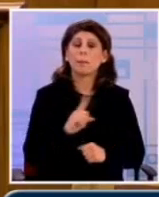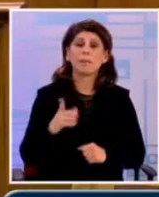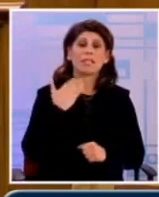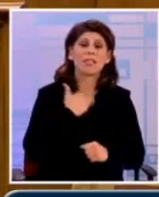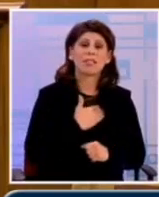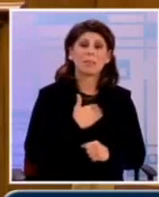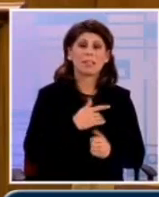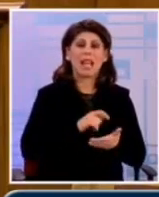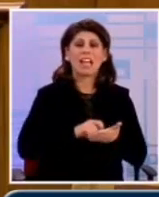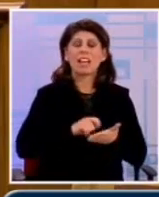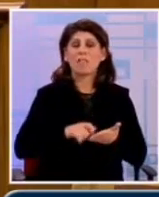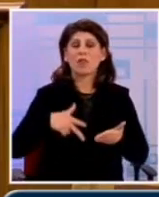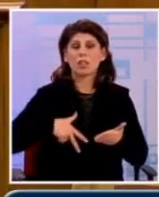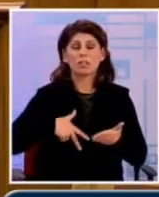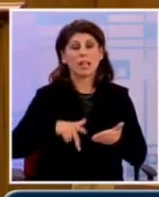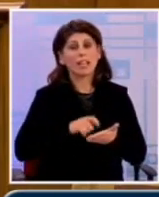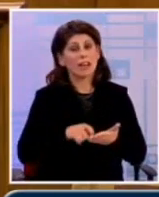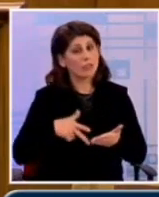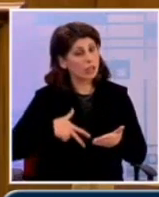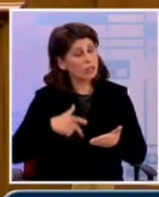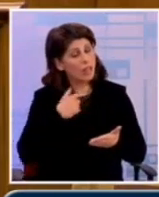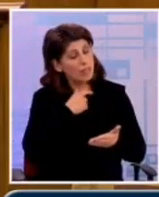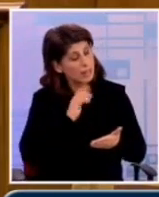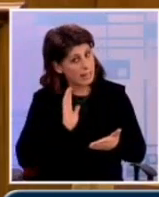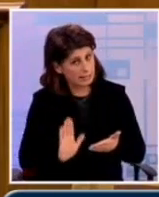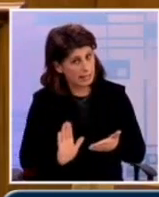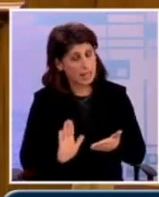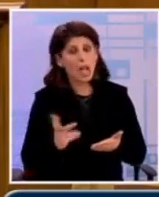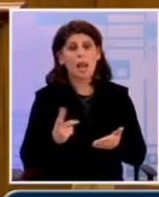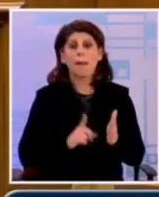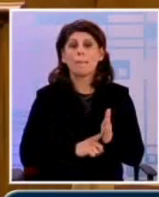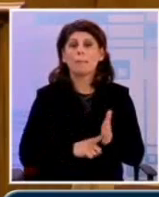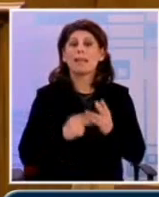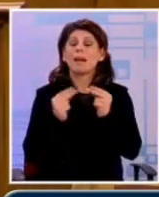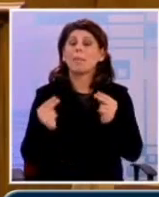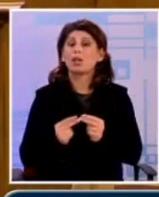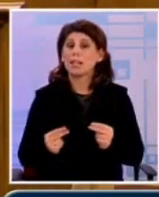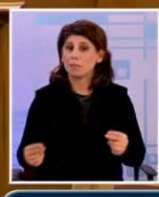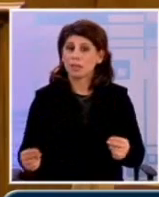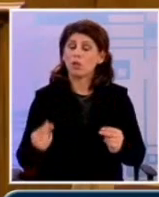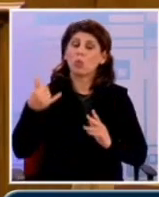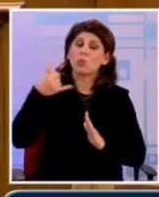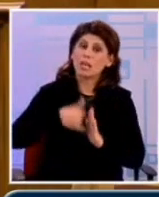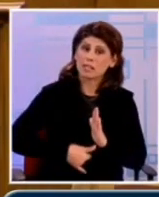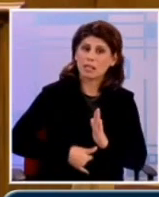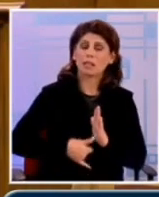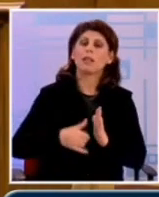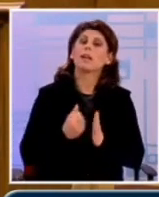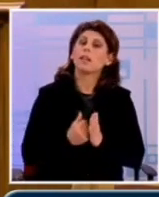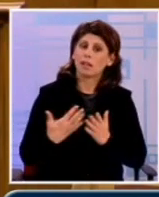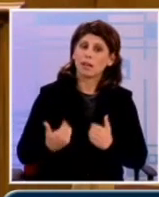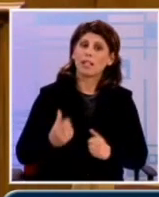θύματα γραφειοκρατίας. Η γραφειοκρατία θα χρειαστεί, αλλά θα πρέπει να είναι αποτελεσματική, ουσιαστική και να